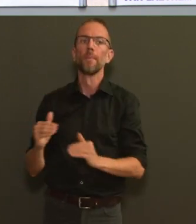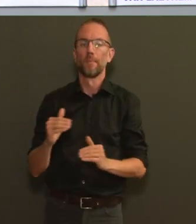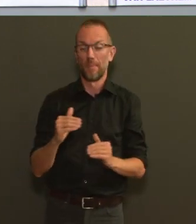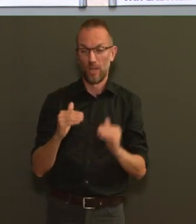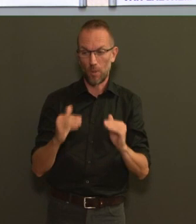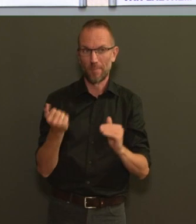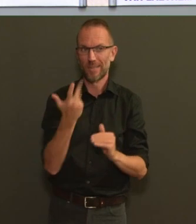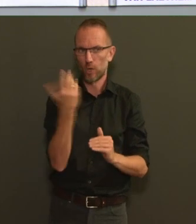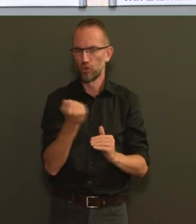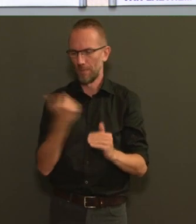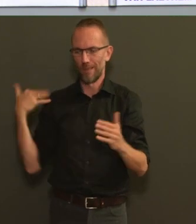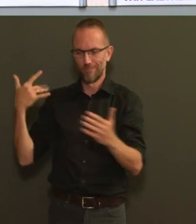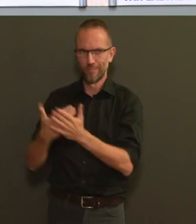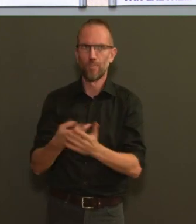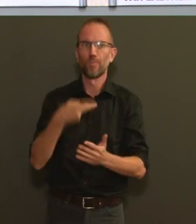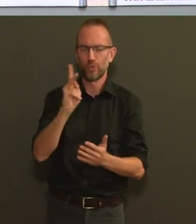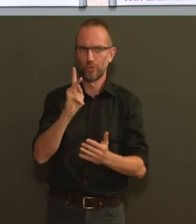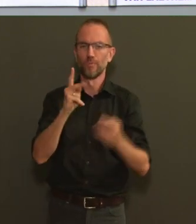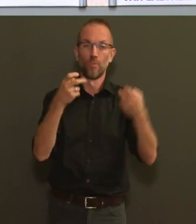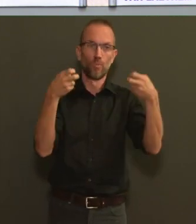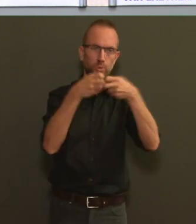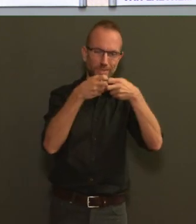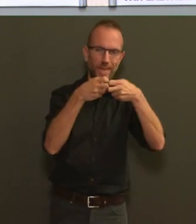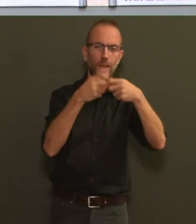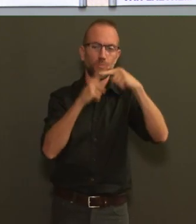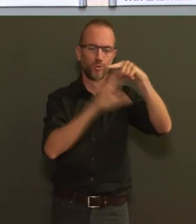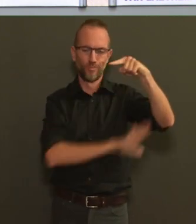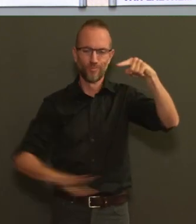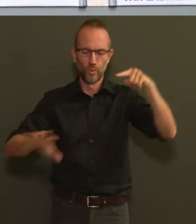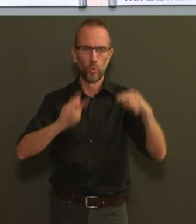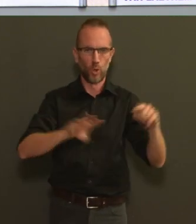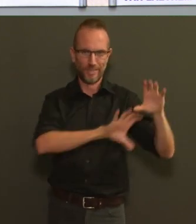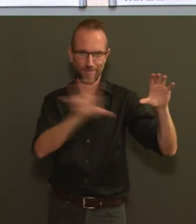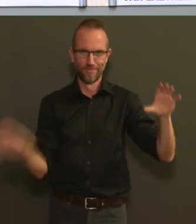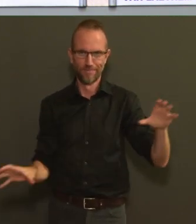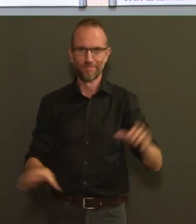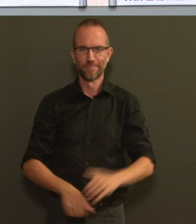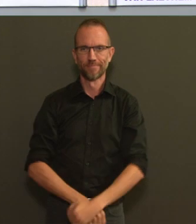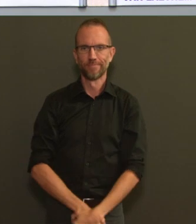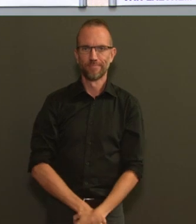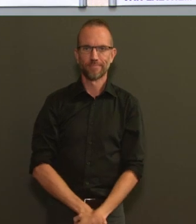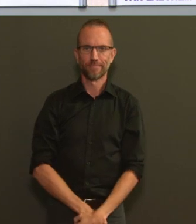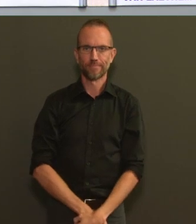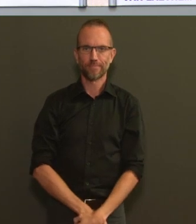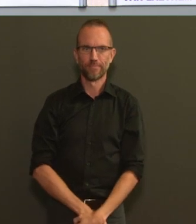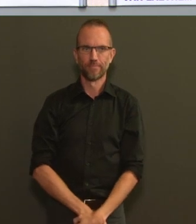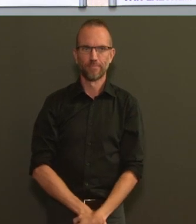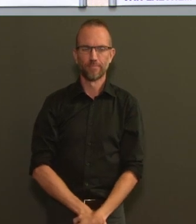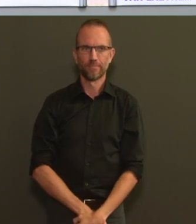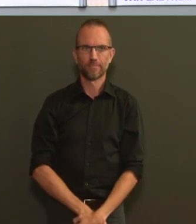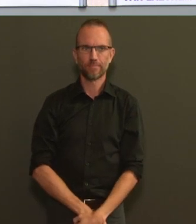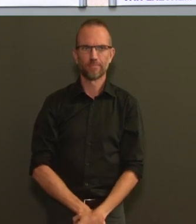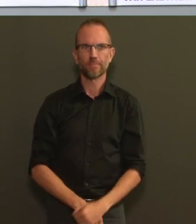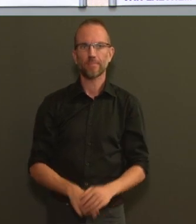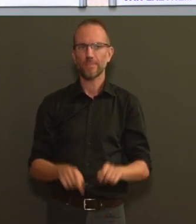wallonnes que le maximum de nouveaux cas sont diagnostiqués. Petit à petit, cette transmission augmente également